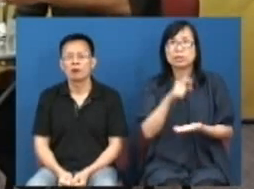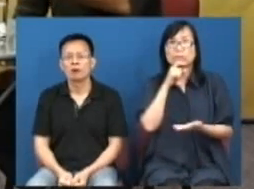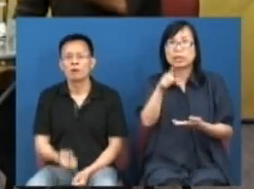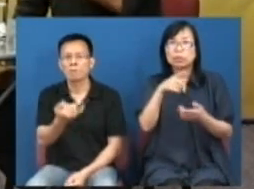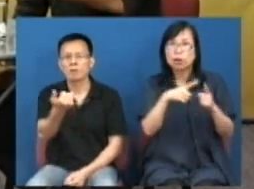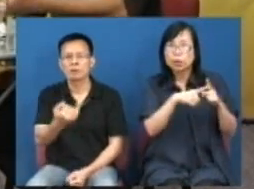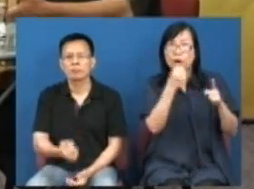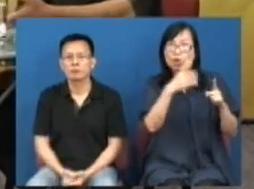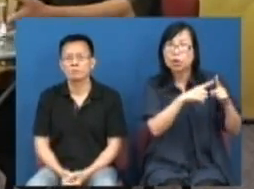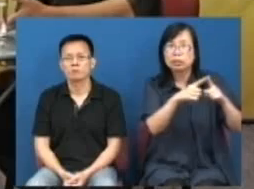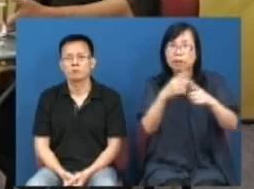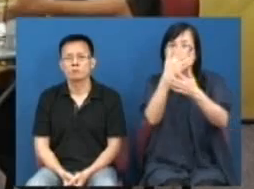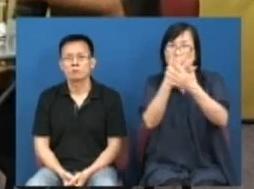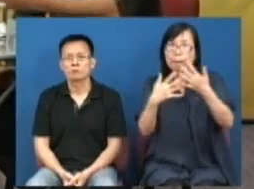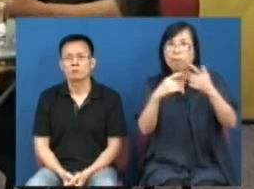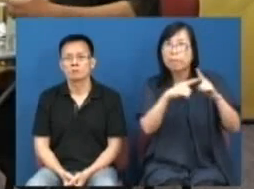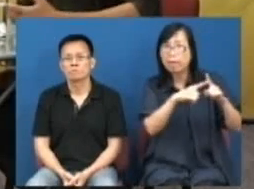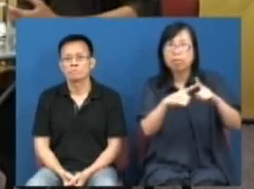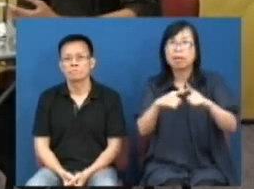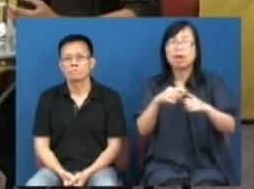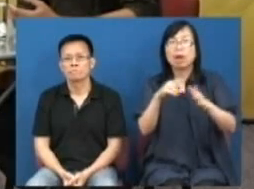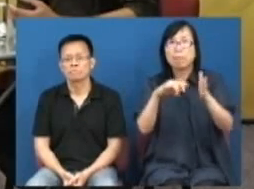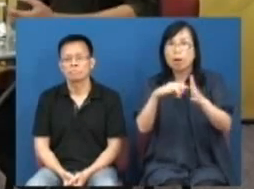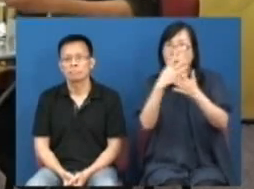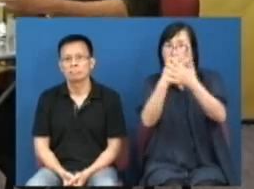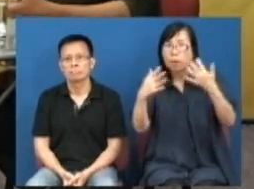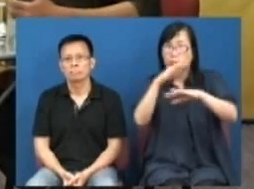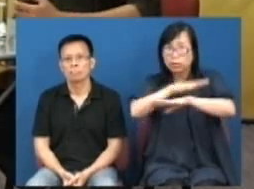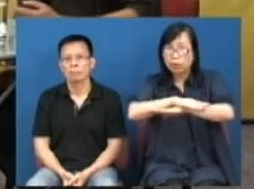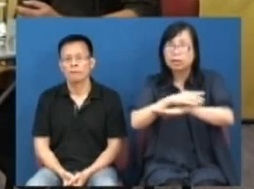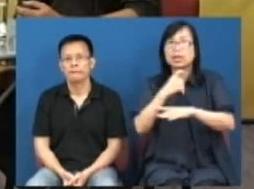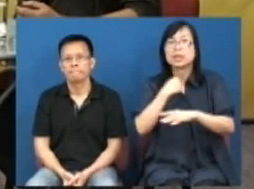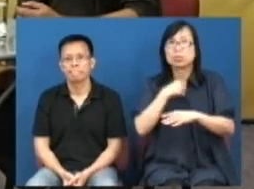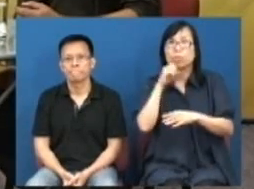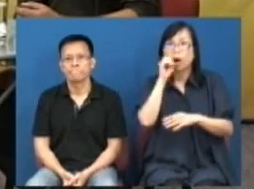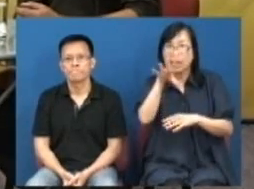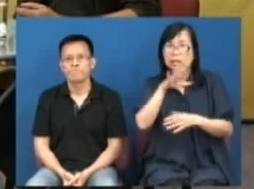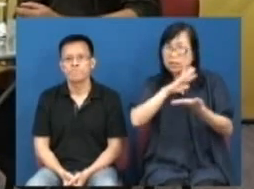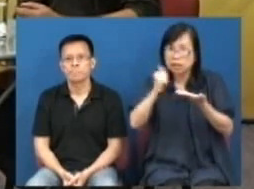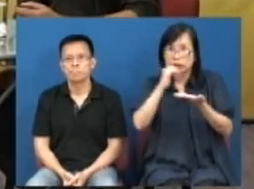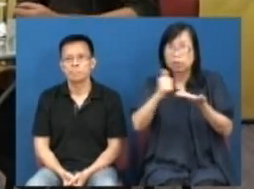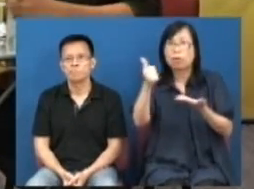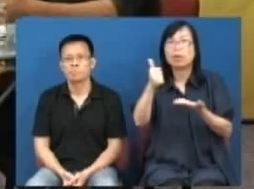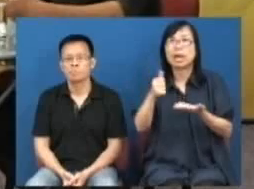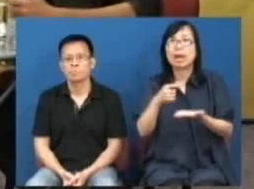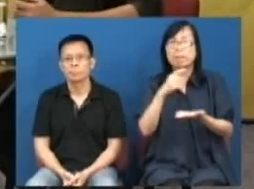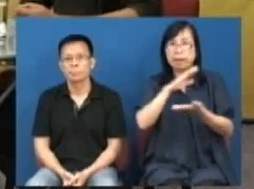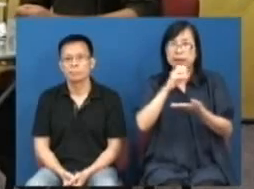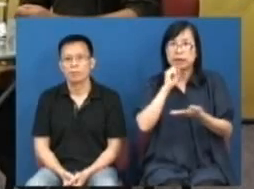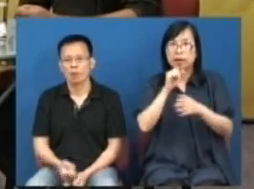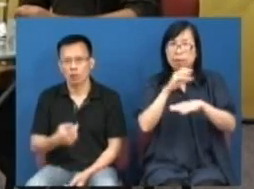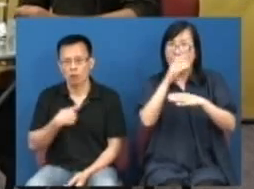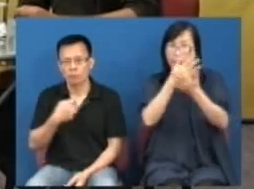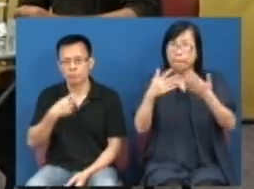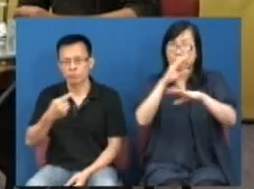羅大眾的網民或者網台來說，就更加要交代清楚，是不是網台罰錢呢？ 我用這個